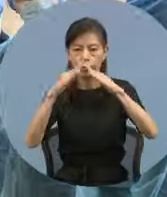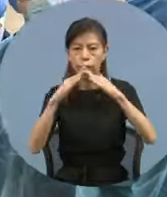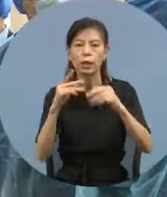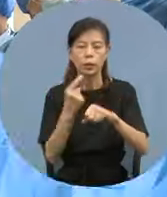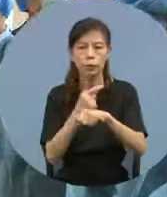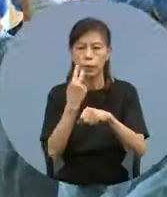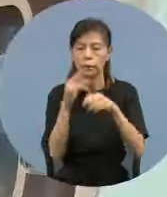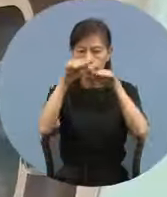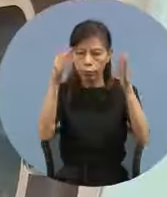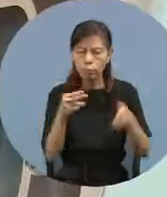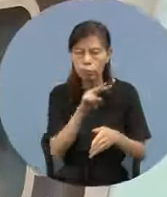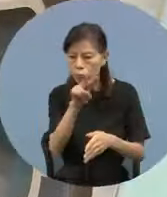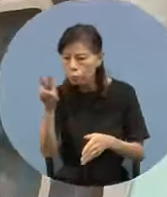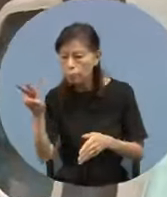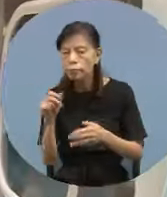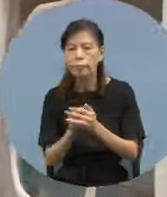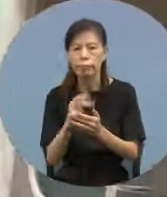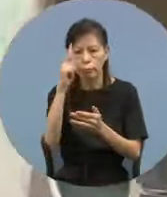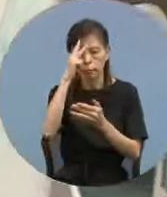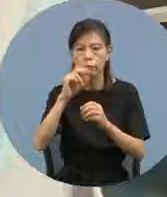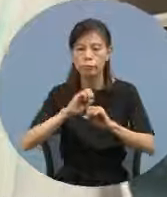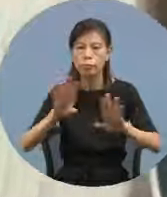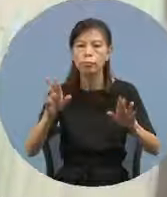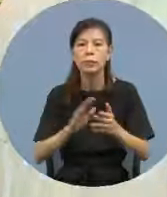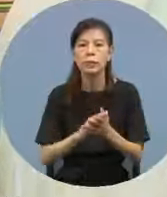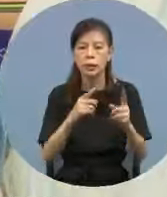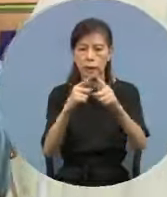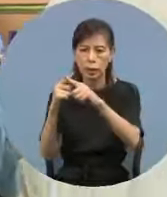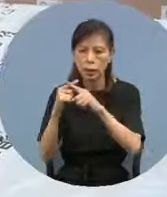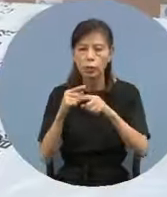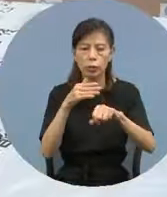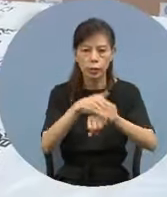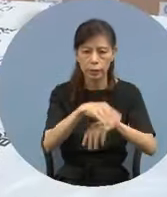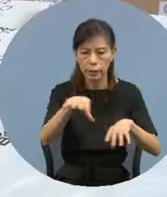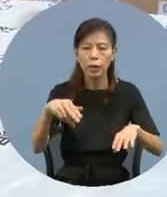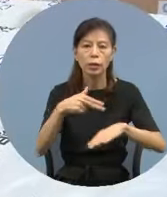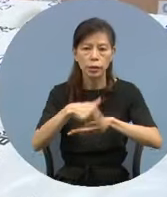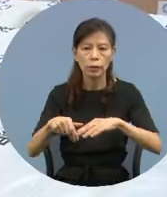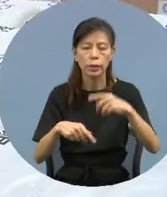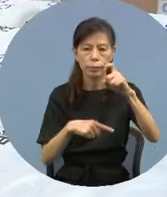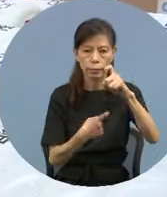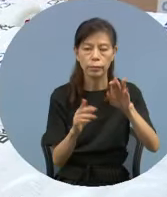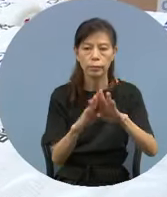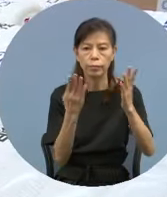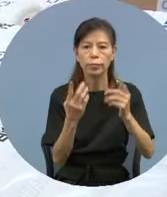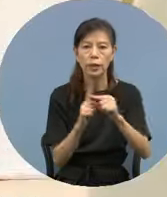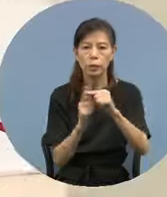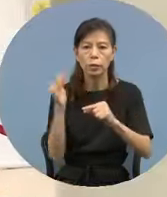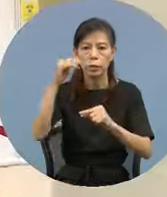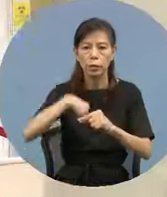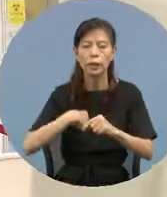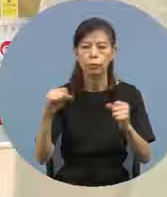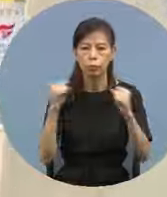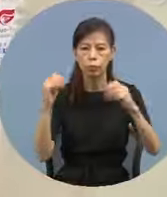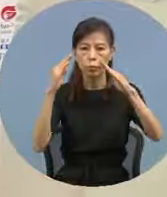節。政府推行的普及社區檢測計劃9月1日展開，設於中山紀念公園體